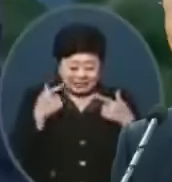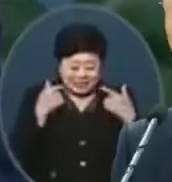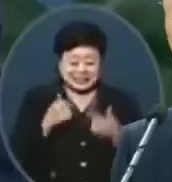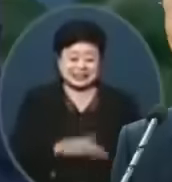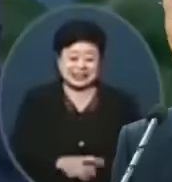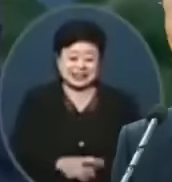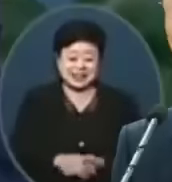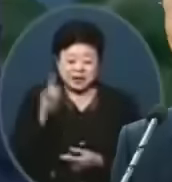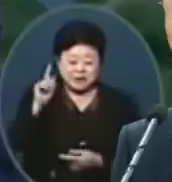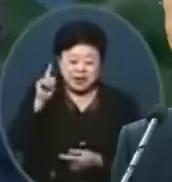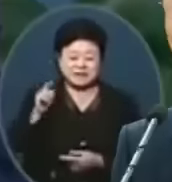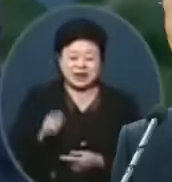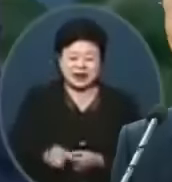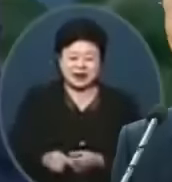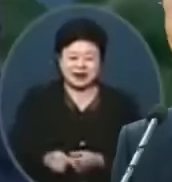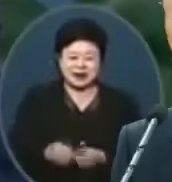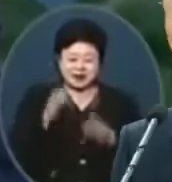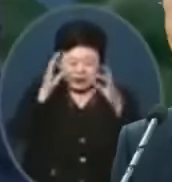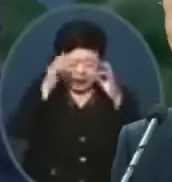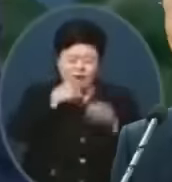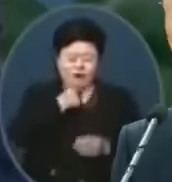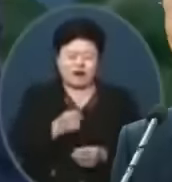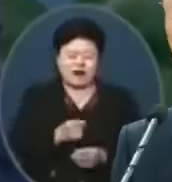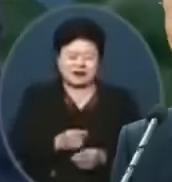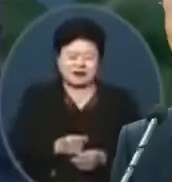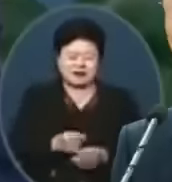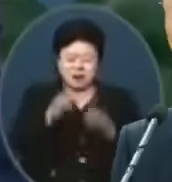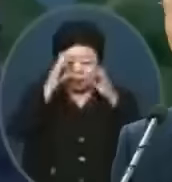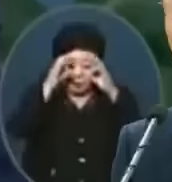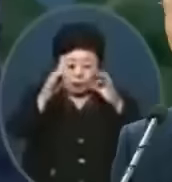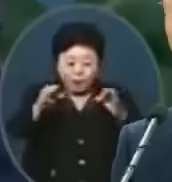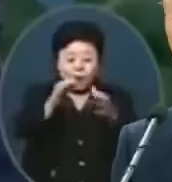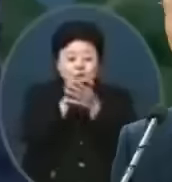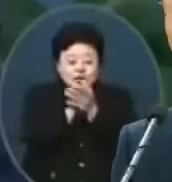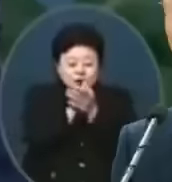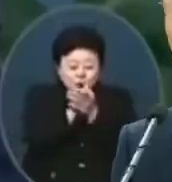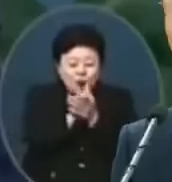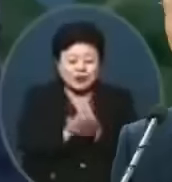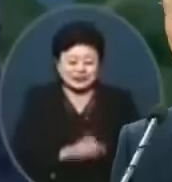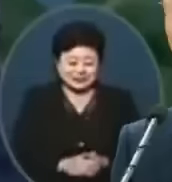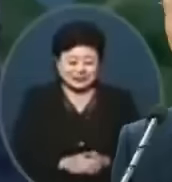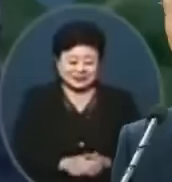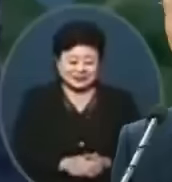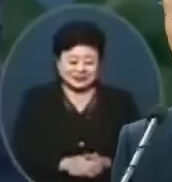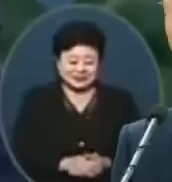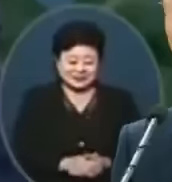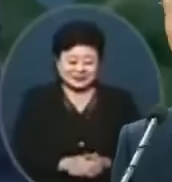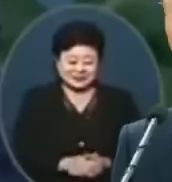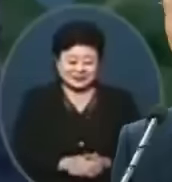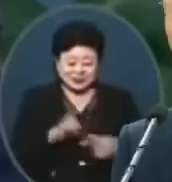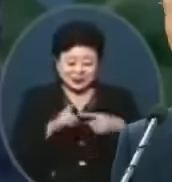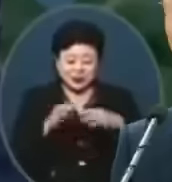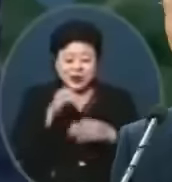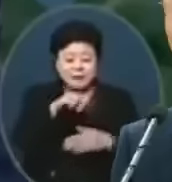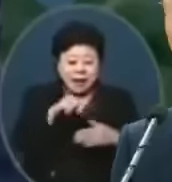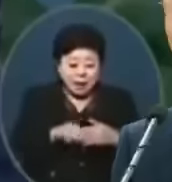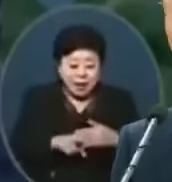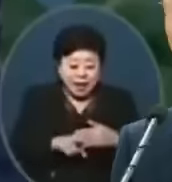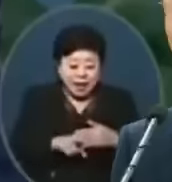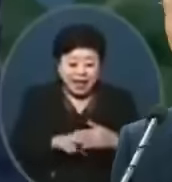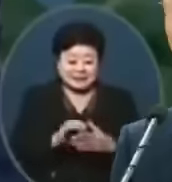나의 바라는 교회를 바라보고 기도하는, 그래서 그 교회가 마음속에